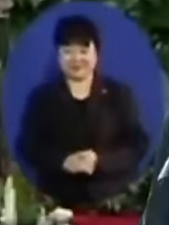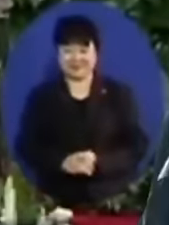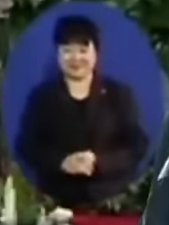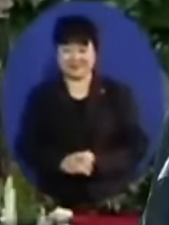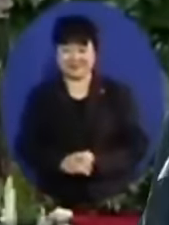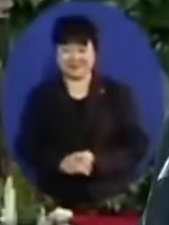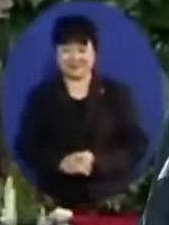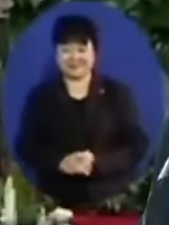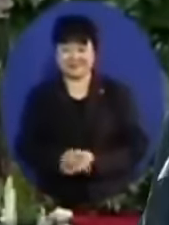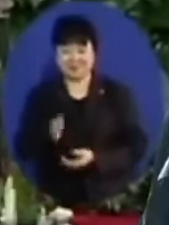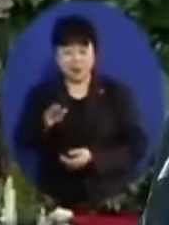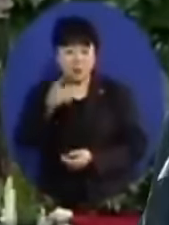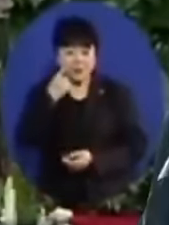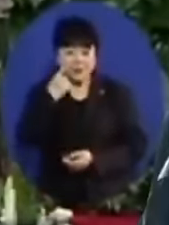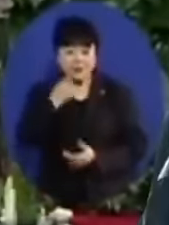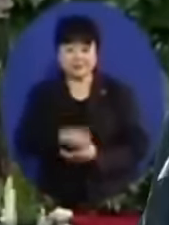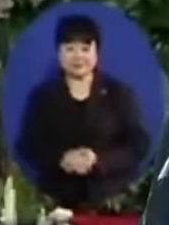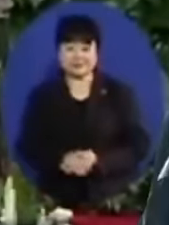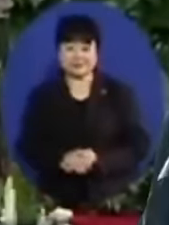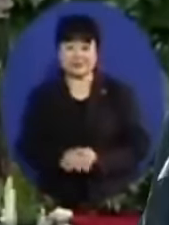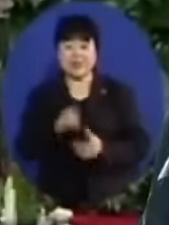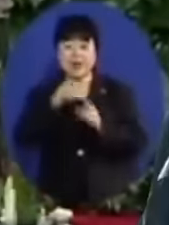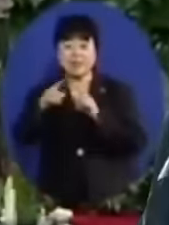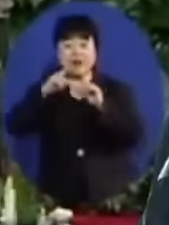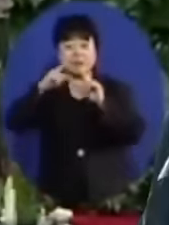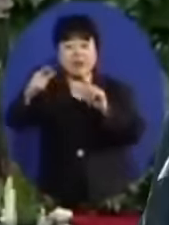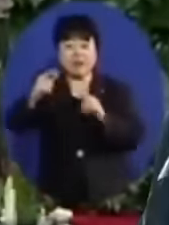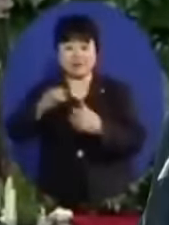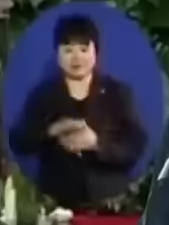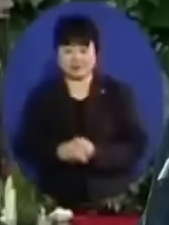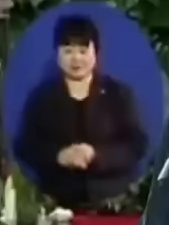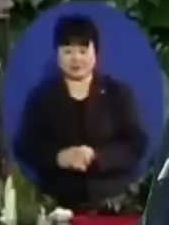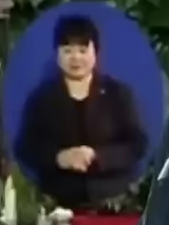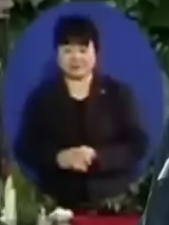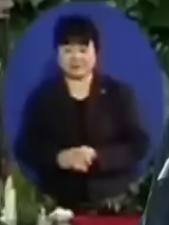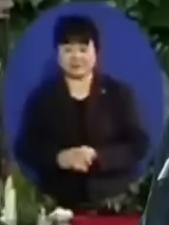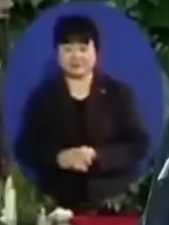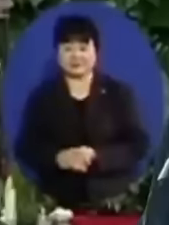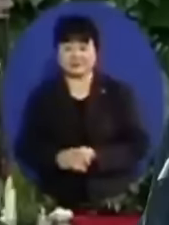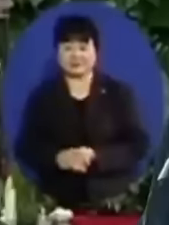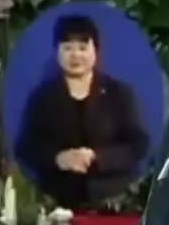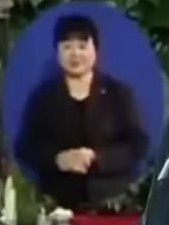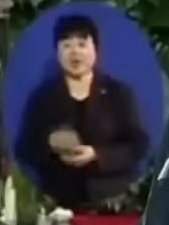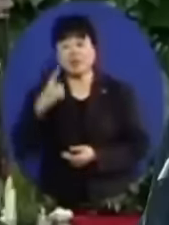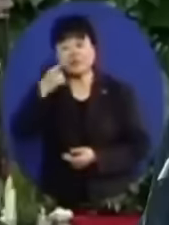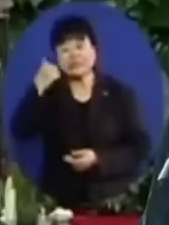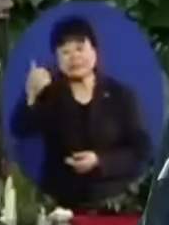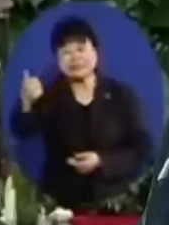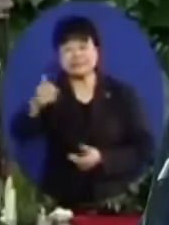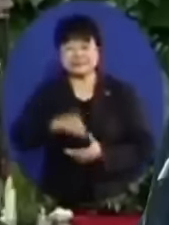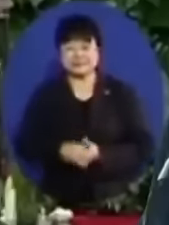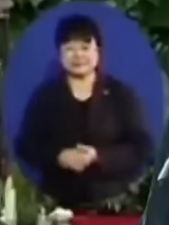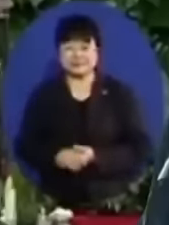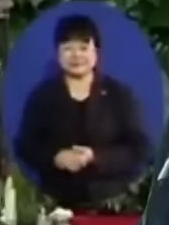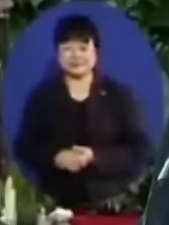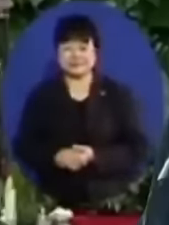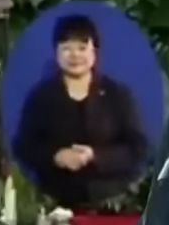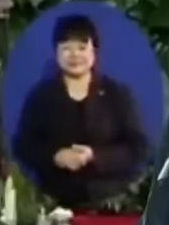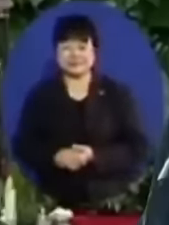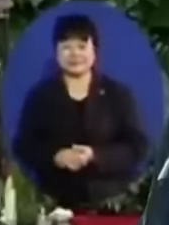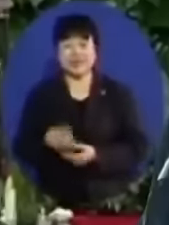근데 그때 말이 그렇게 분명히 나올 수 없어요. 전에는 목사님 이거 뭐